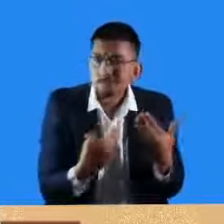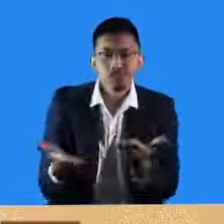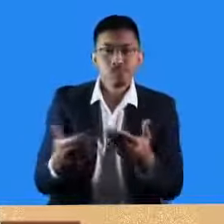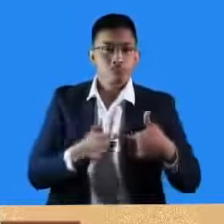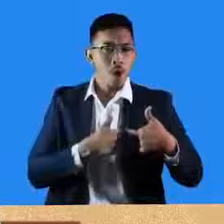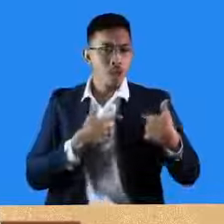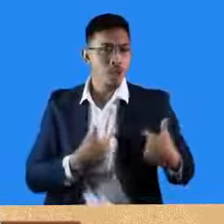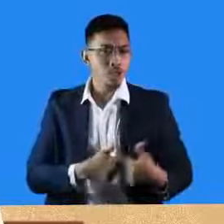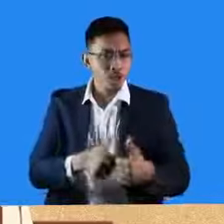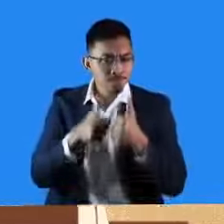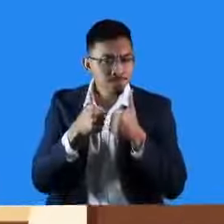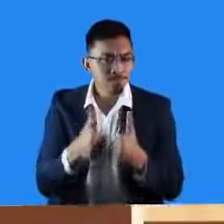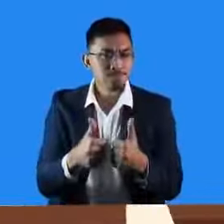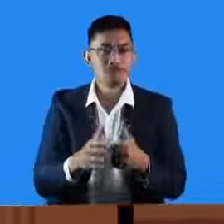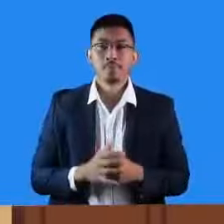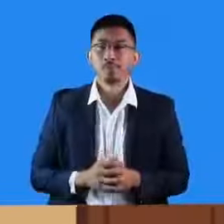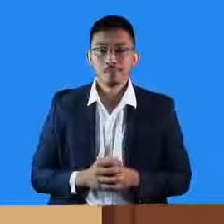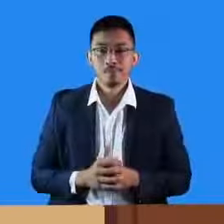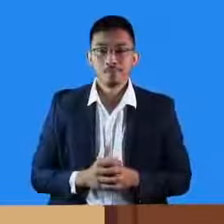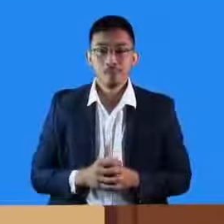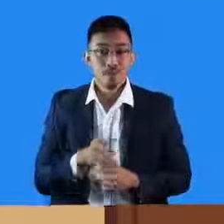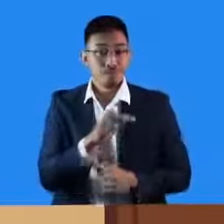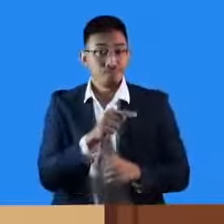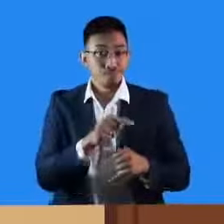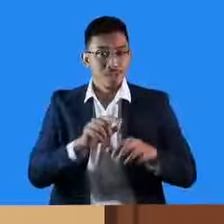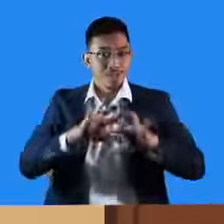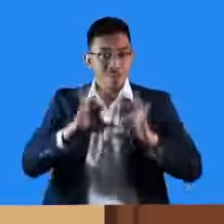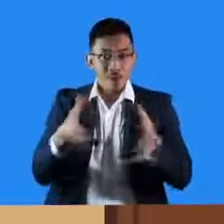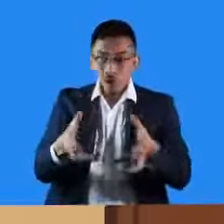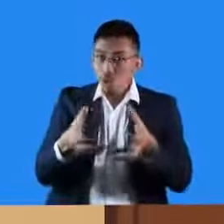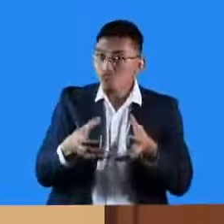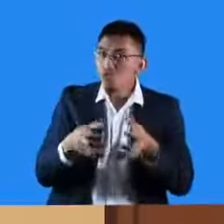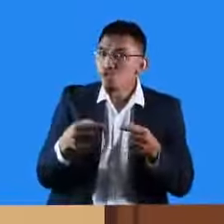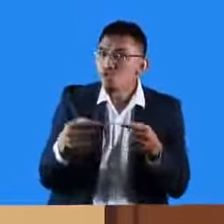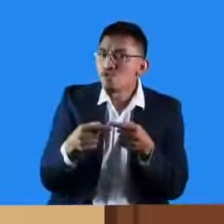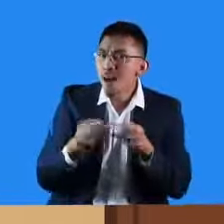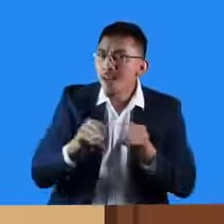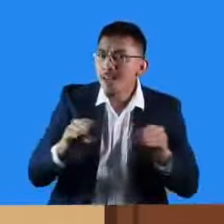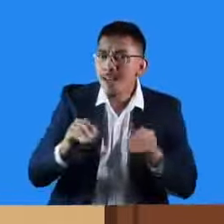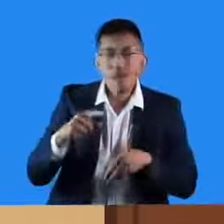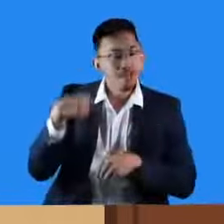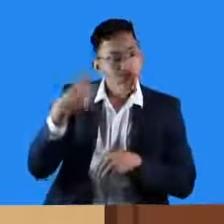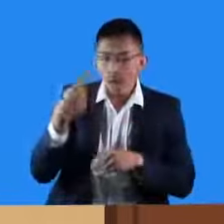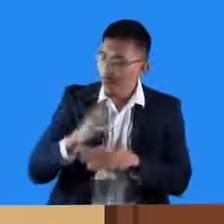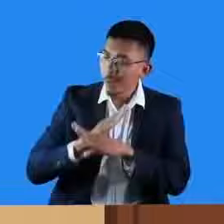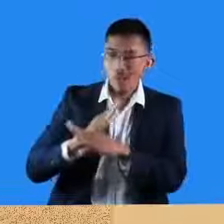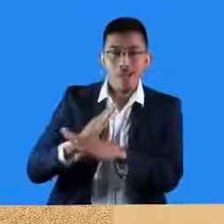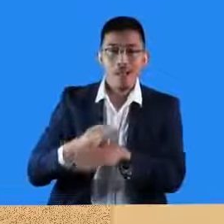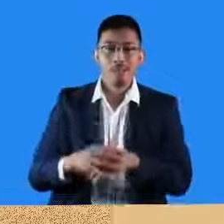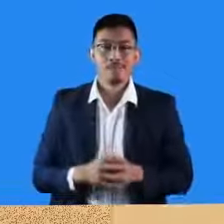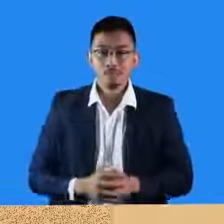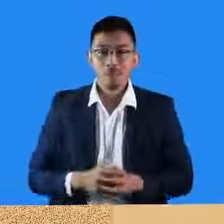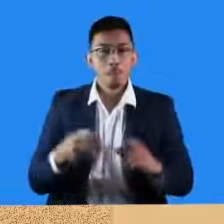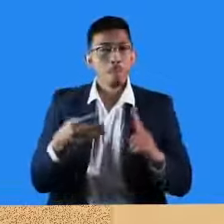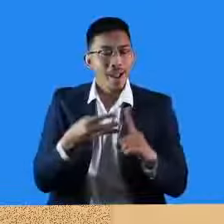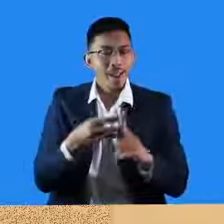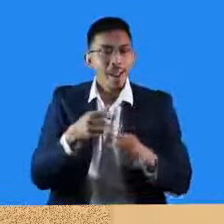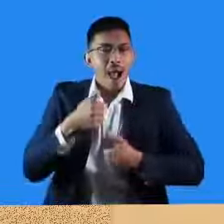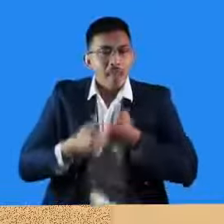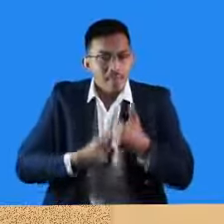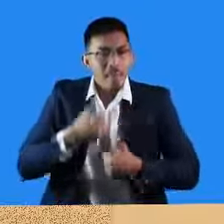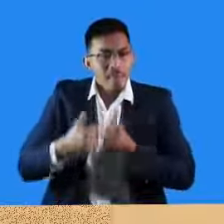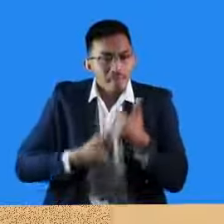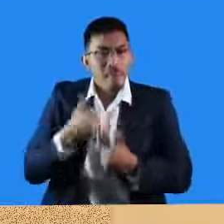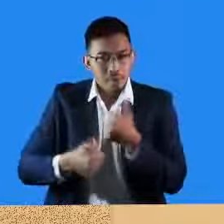dengan sepenuh hati. Tak segan, ia menolak pemberian gratifikasi yang berkaitan dengan profesinya. Benget